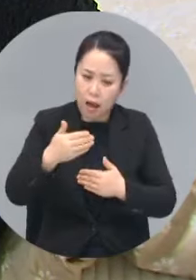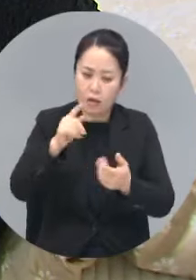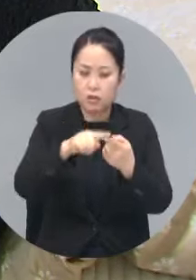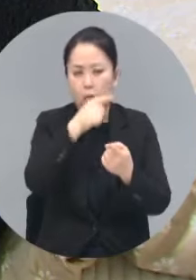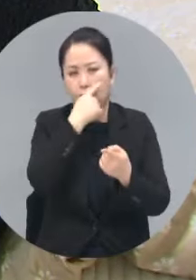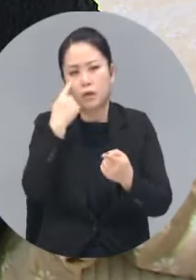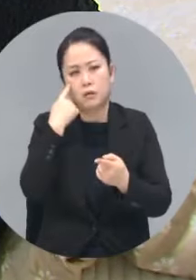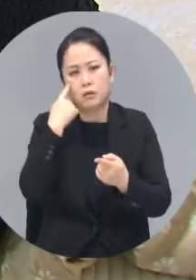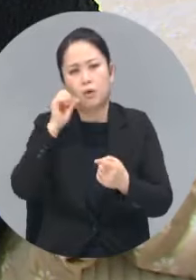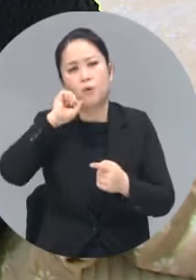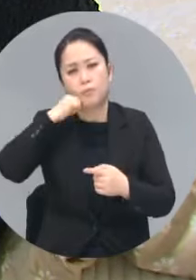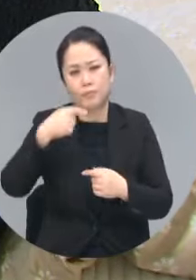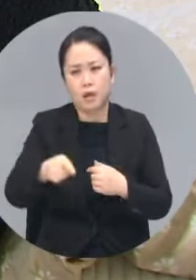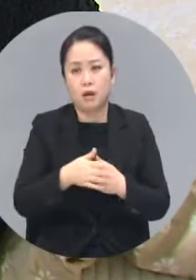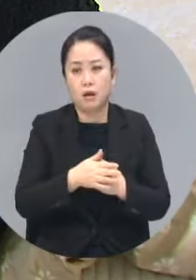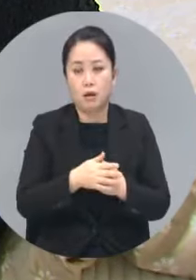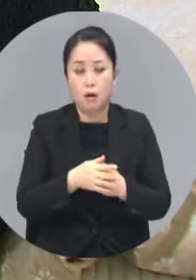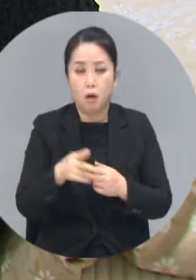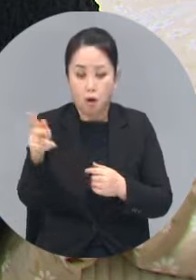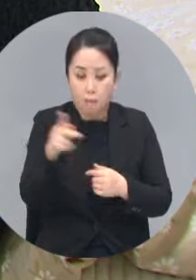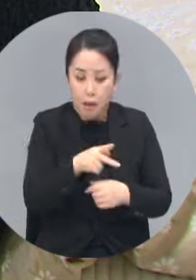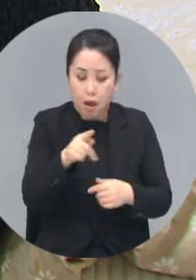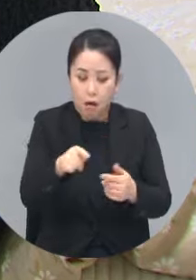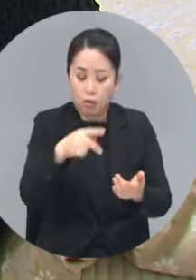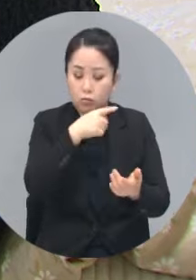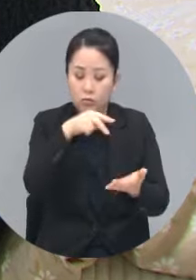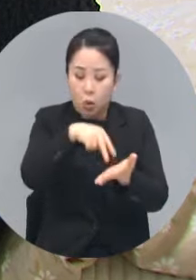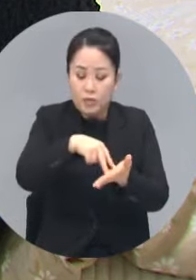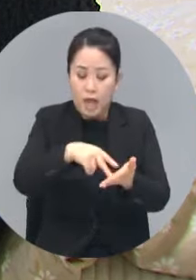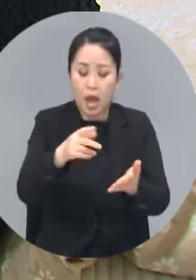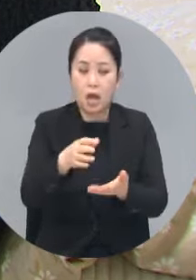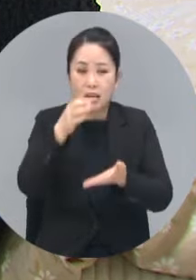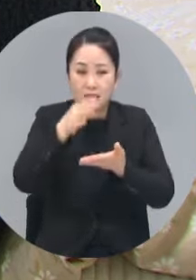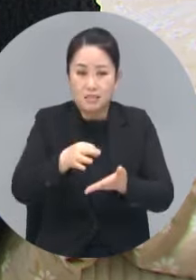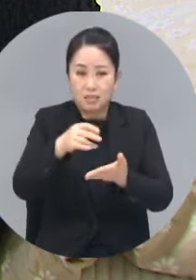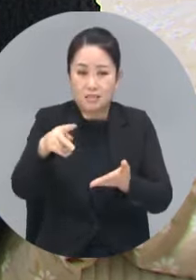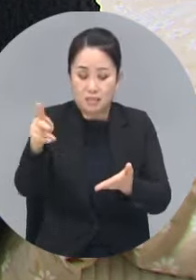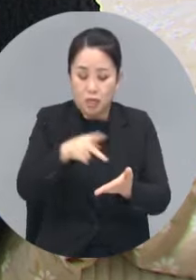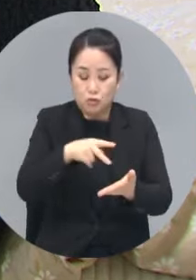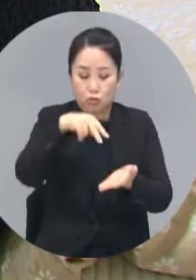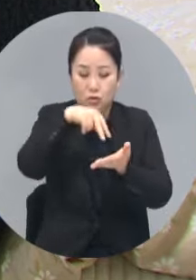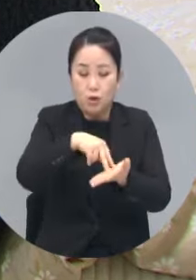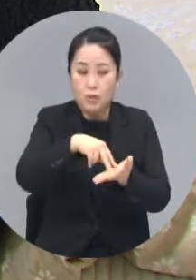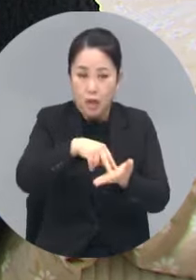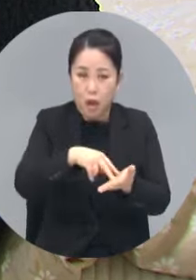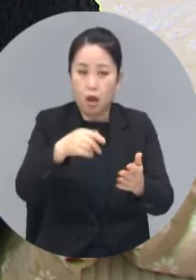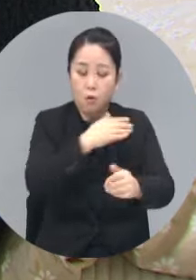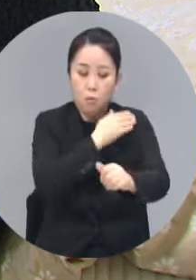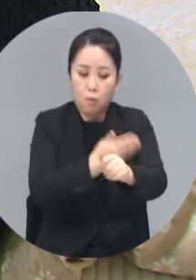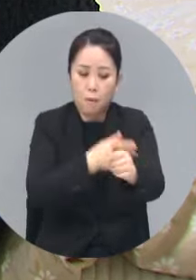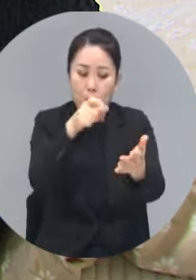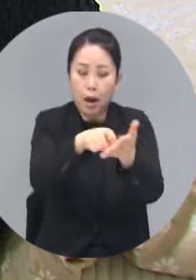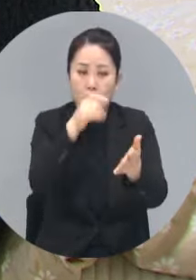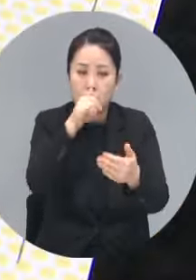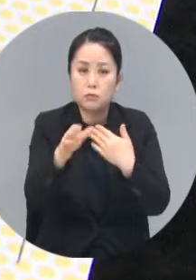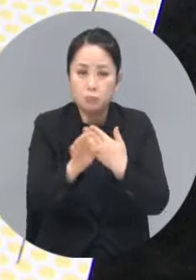했으면은 안 되겠다 생각했는데 그냥 심당 말고 금액도 없더라고요 니까겠다